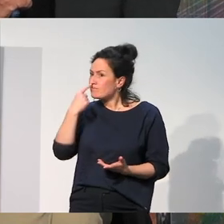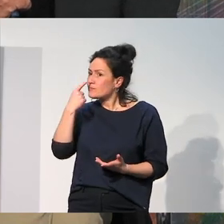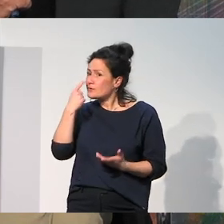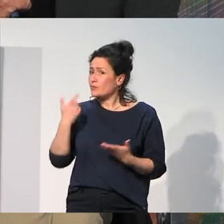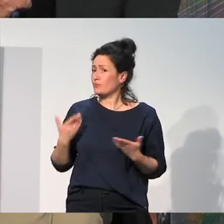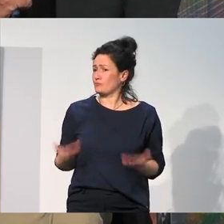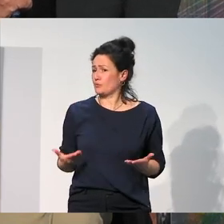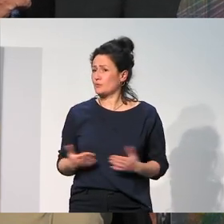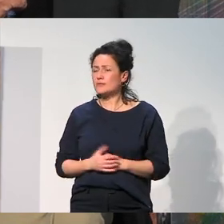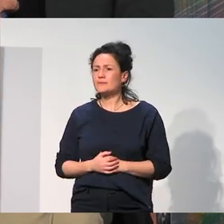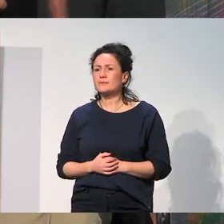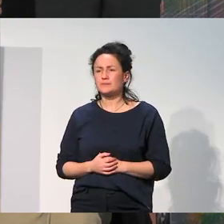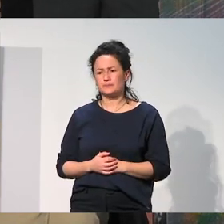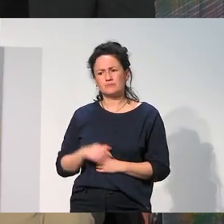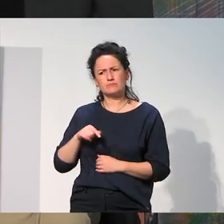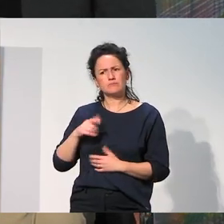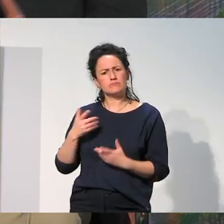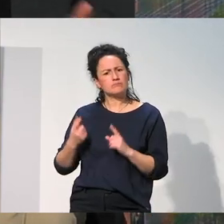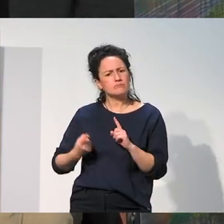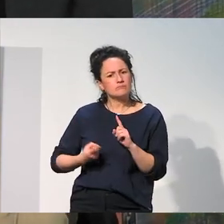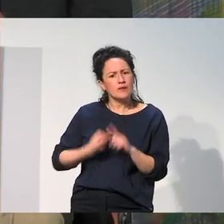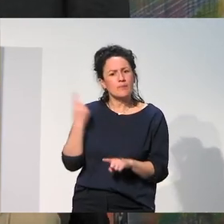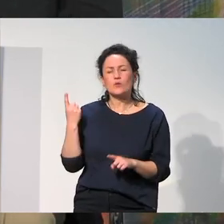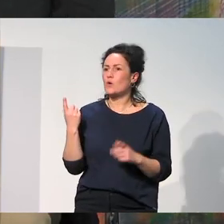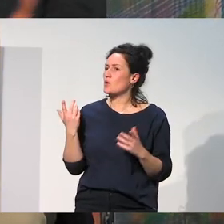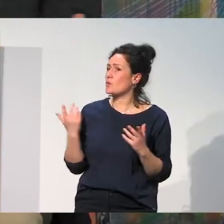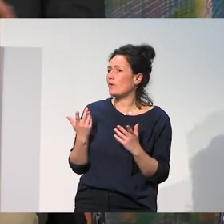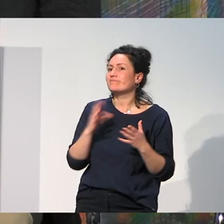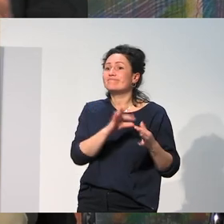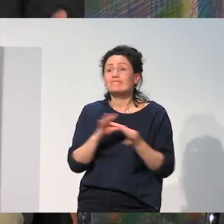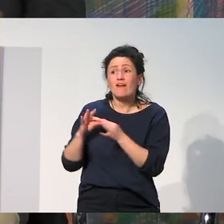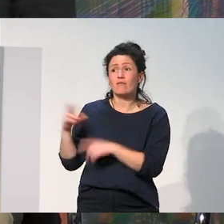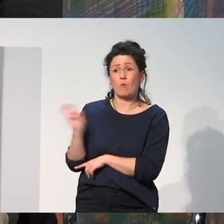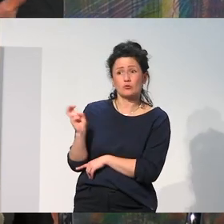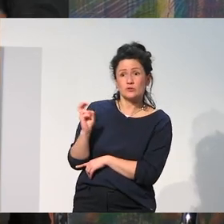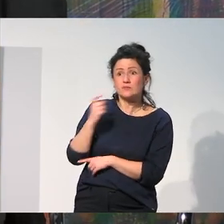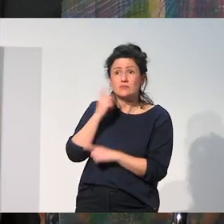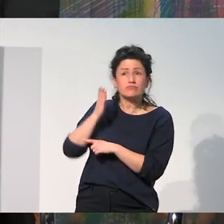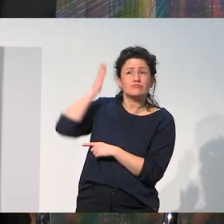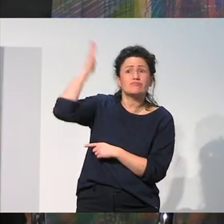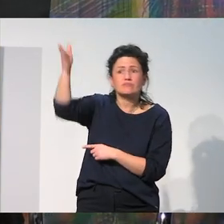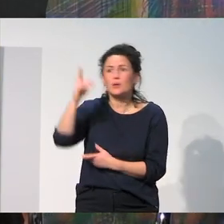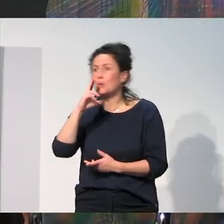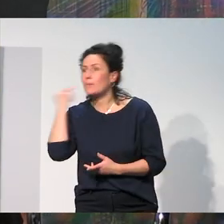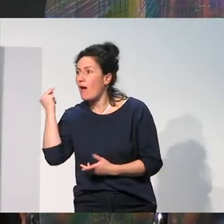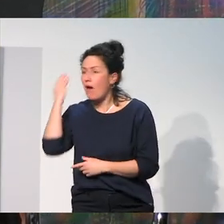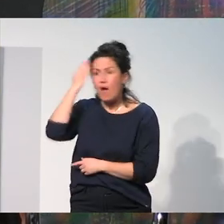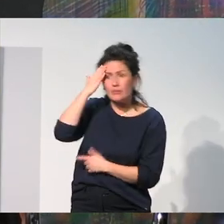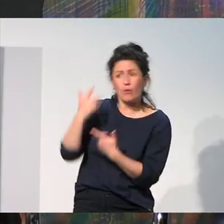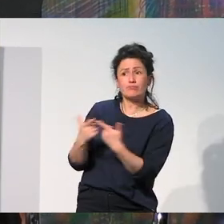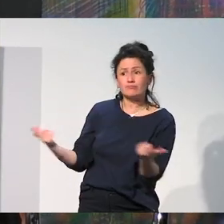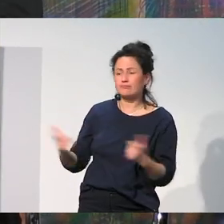vraie question... parce qu'elle est importante pour l'écologie, pour le devenir de l'humanité, des espèces. La vraie question,